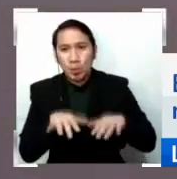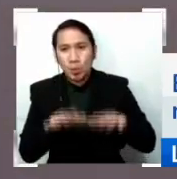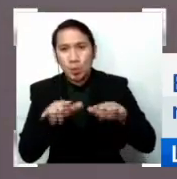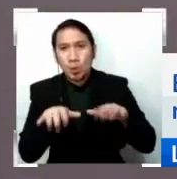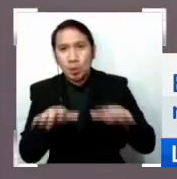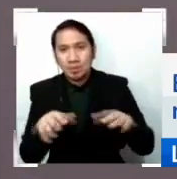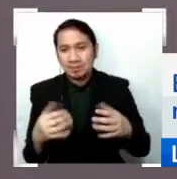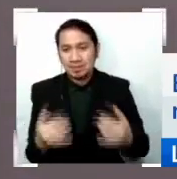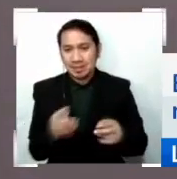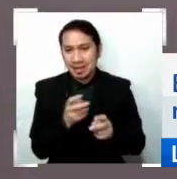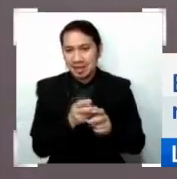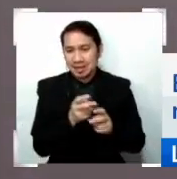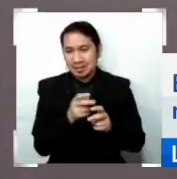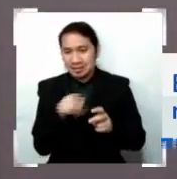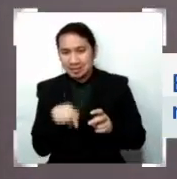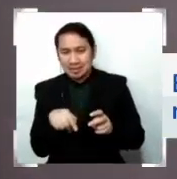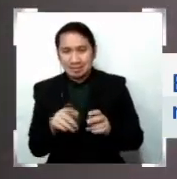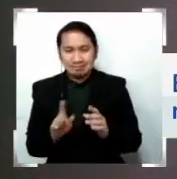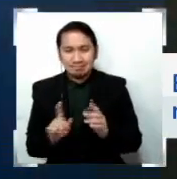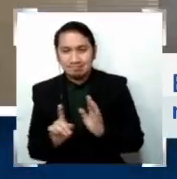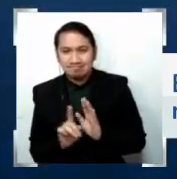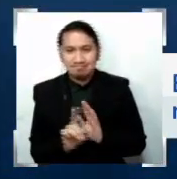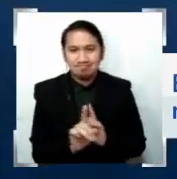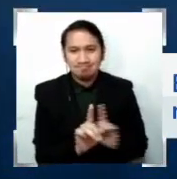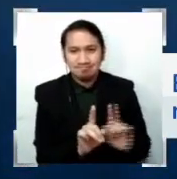pagdaan ang mga residente sa lugar.